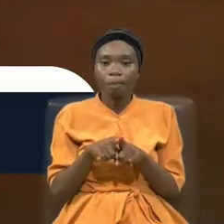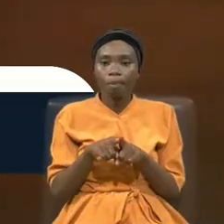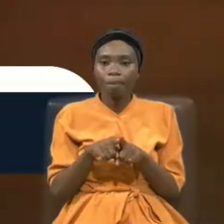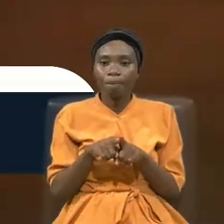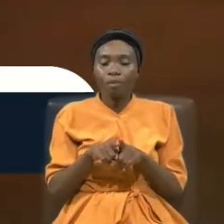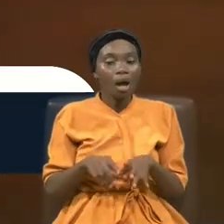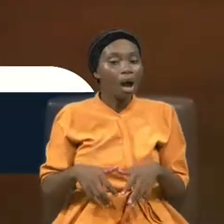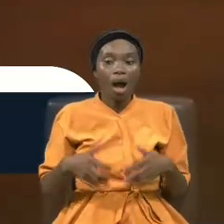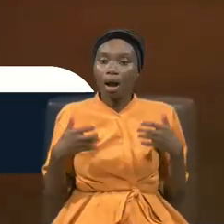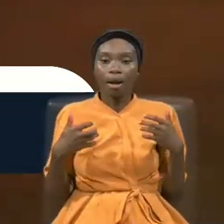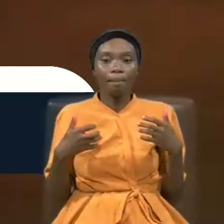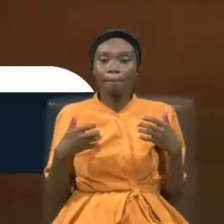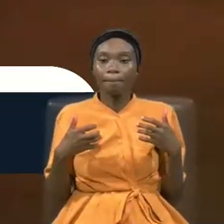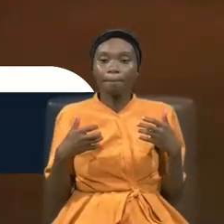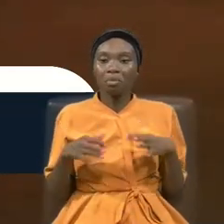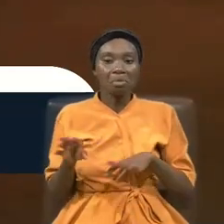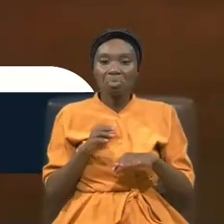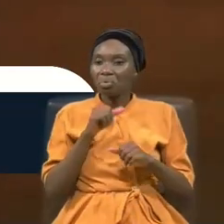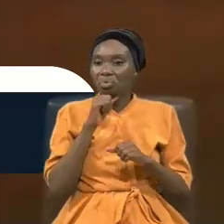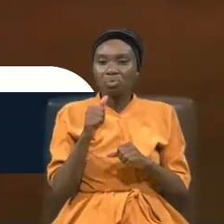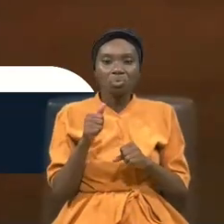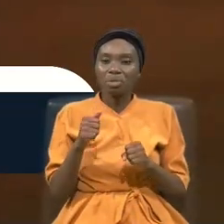la colère